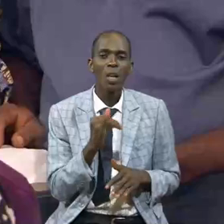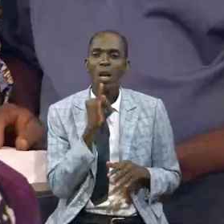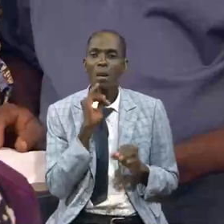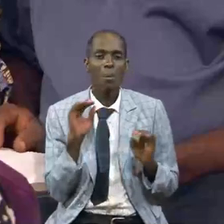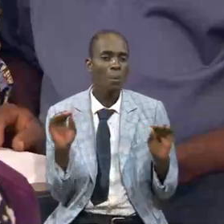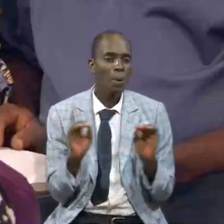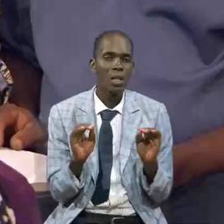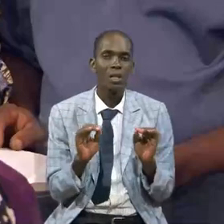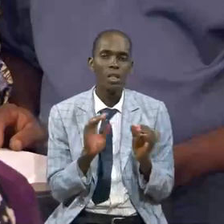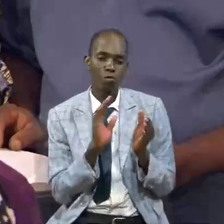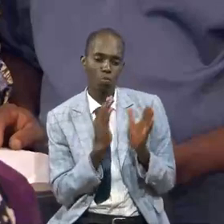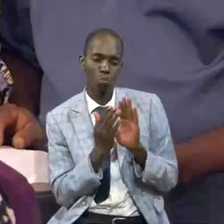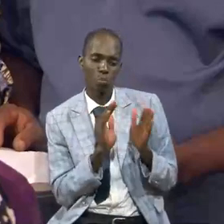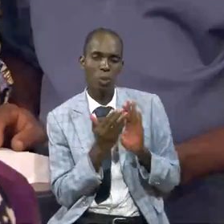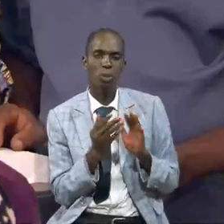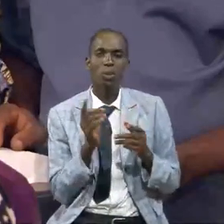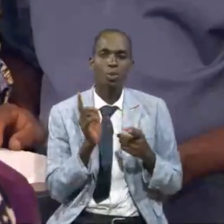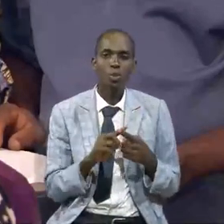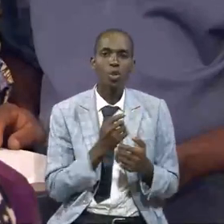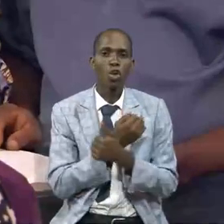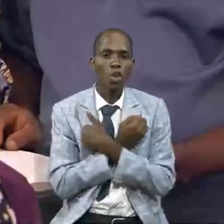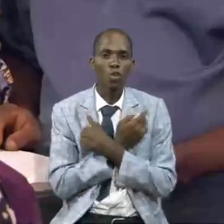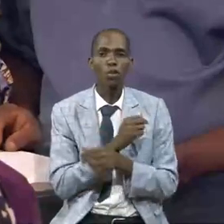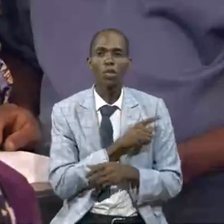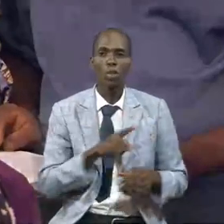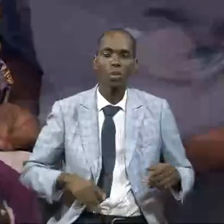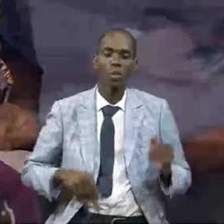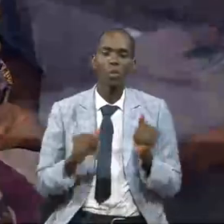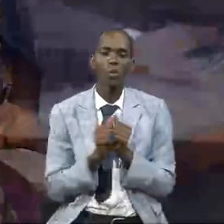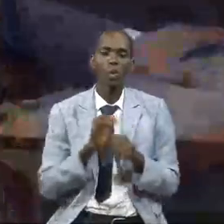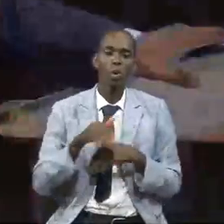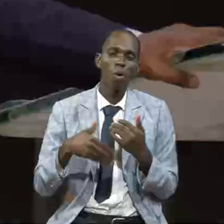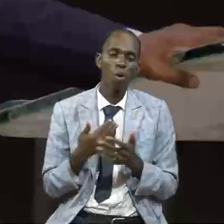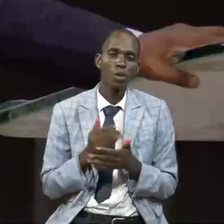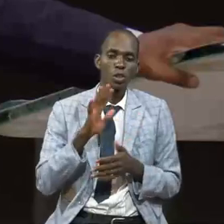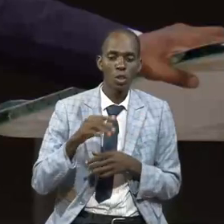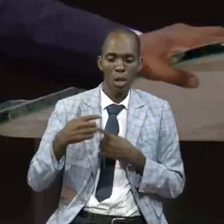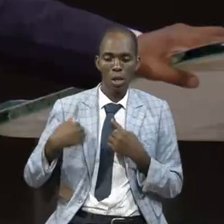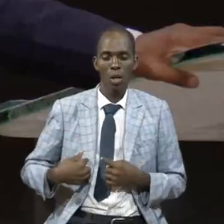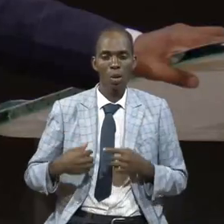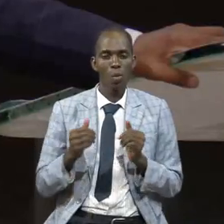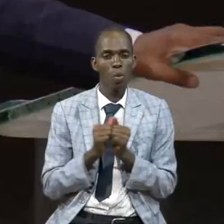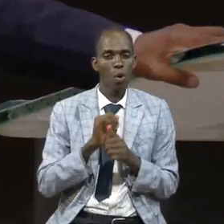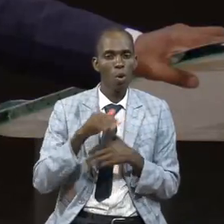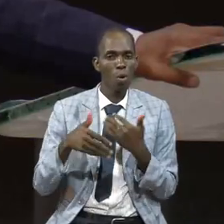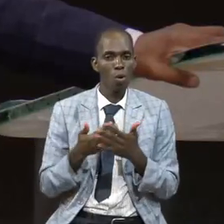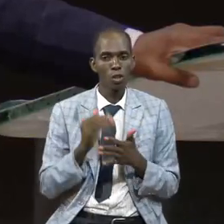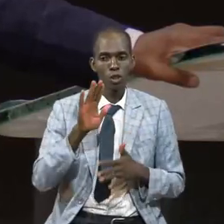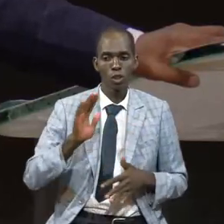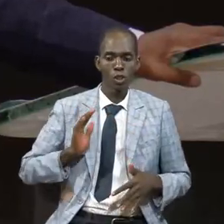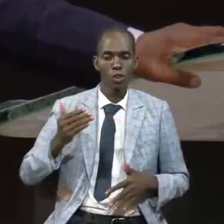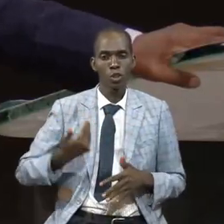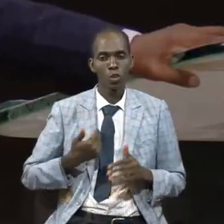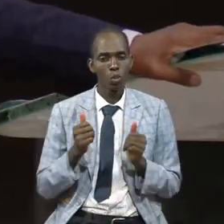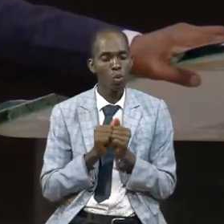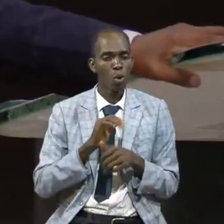n'y a rien à comparer au fait d'aimer le Seigneur, votre Dieu, de tout votre cœur, aimer le Seigneur de toute votre âme,